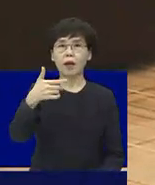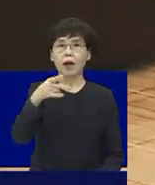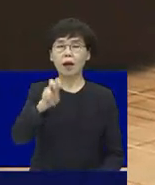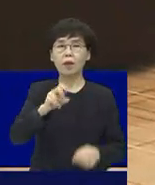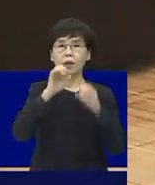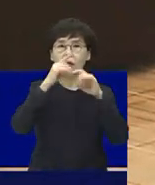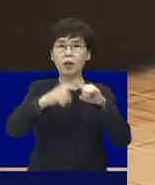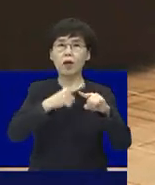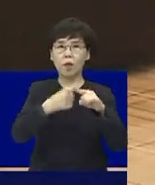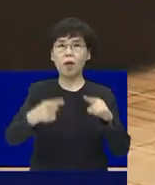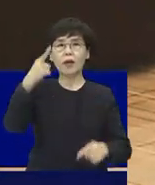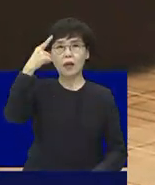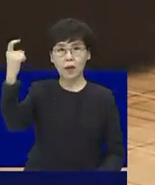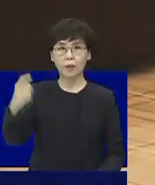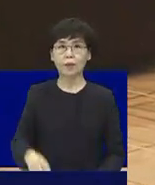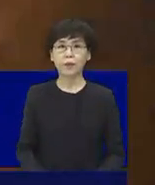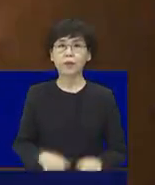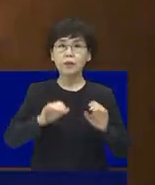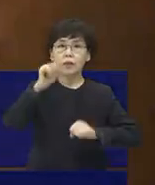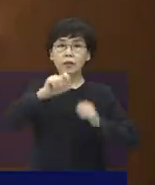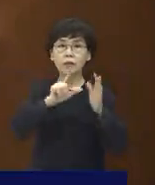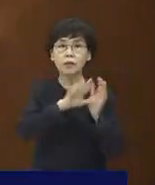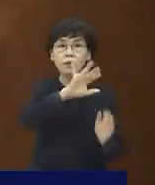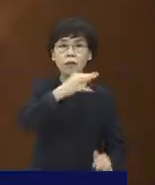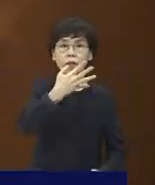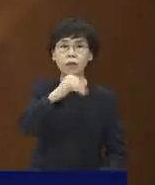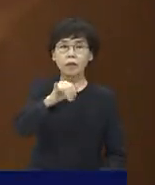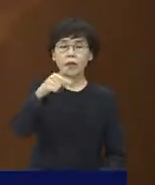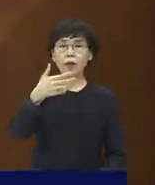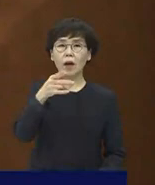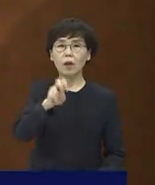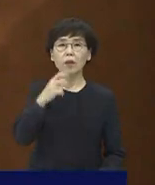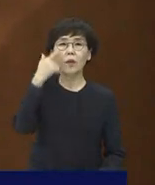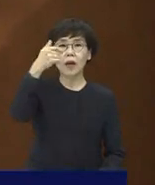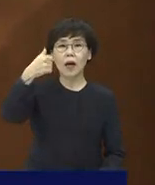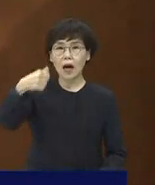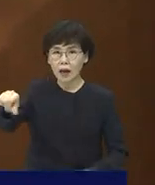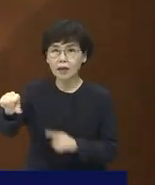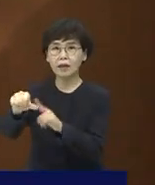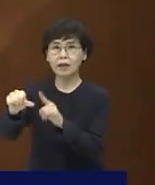전도대회를 기념하는 자리입니다. 이번 행사에는 빌리 그레함 목사의 아들